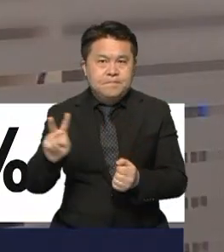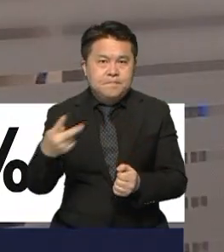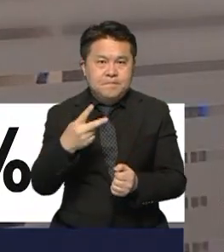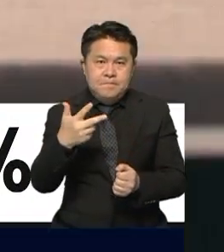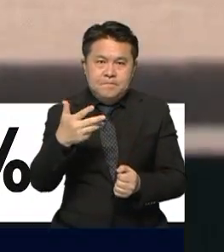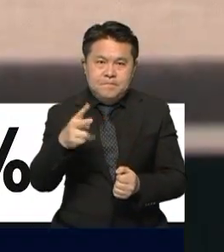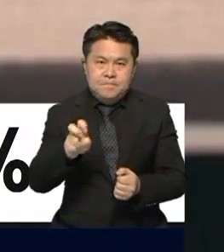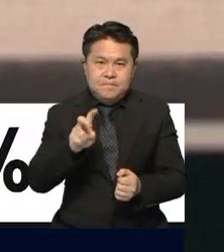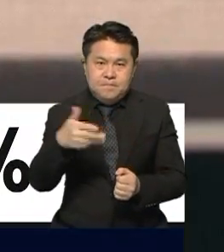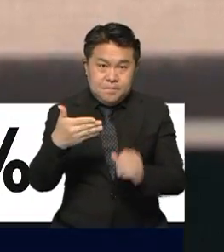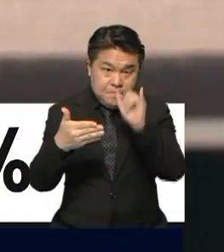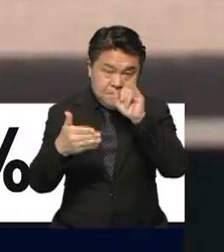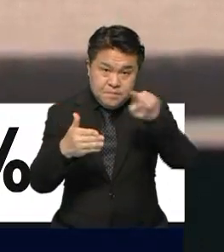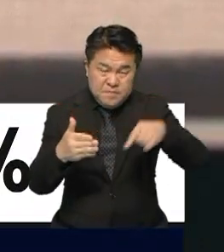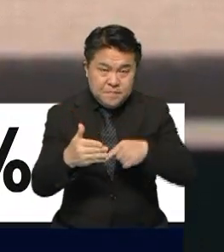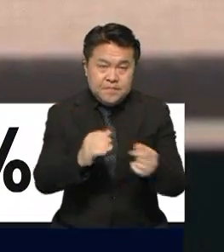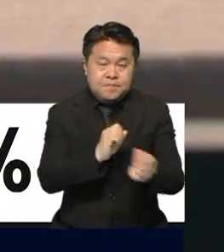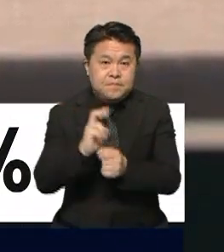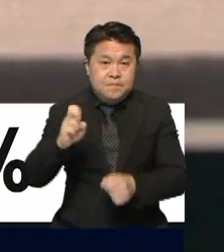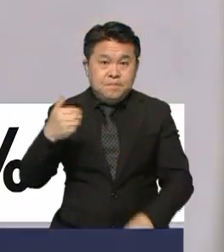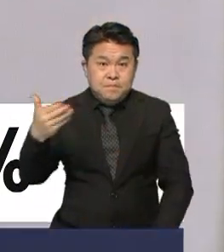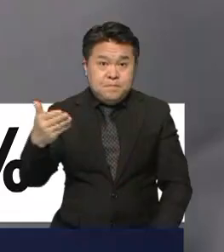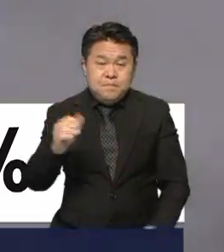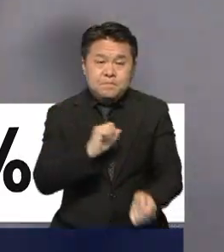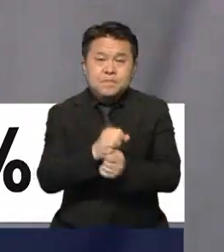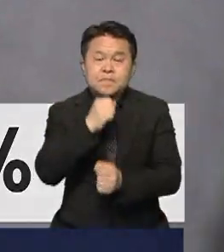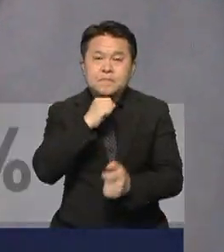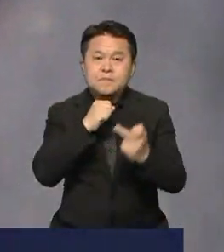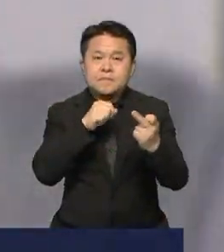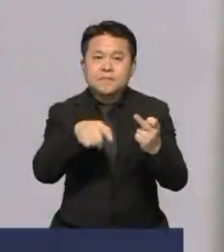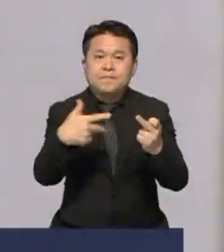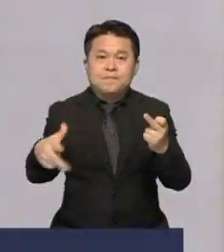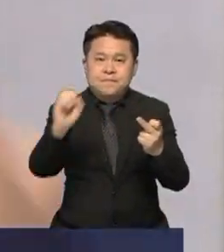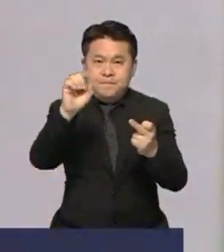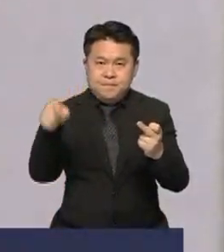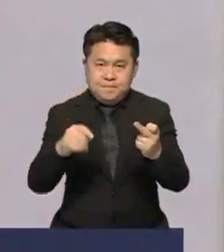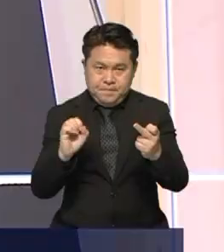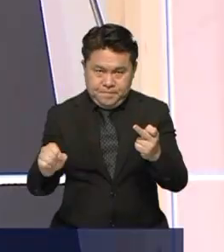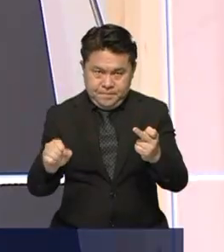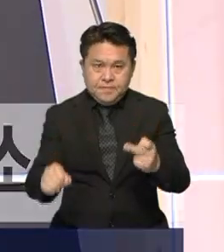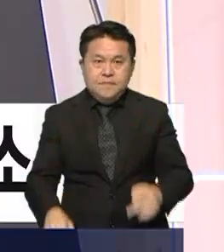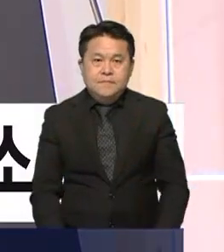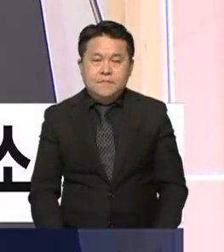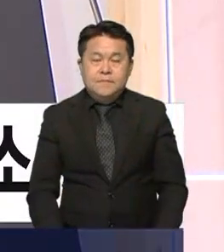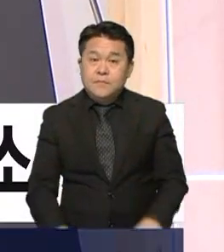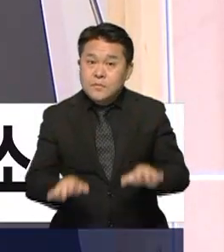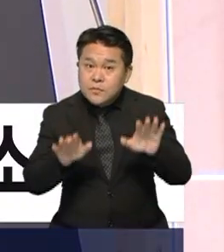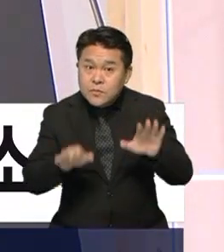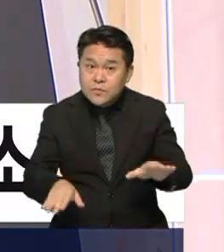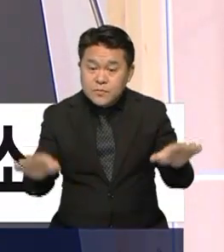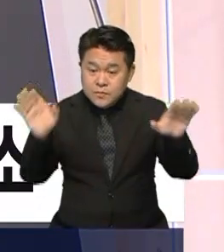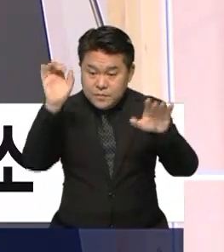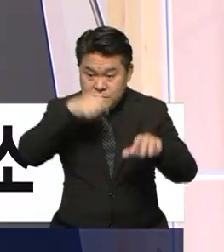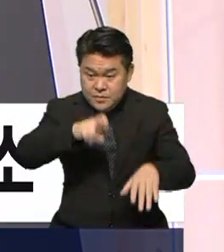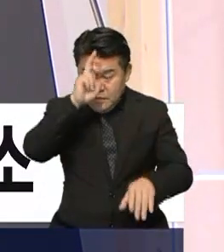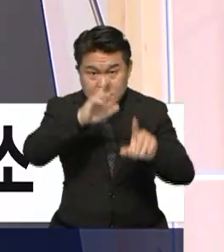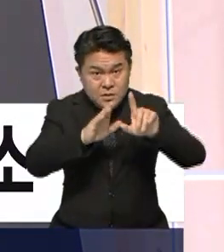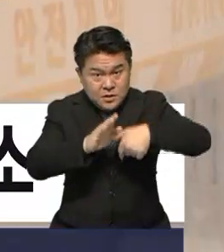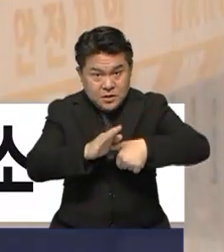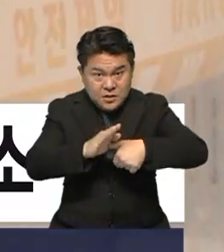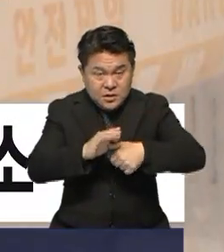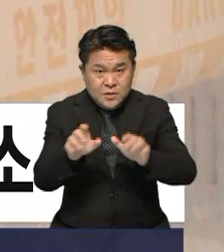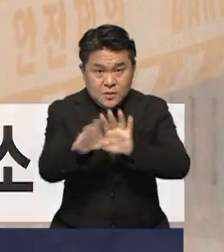가운데 29명이 확진돼 양성률 12.7%로 집계됐습니다. 오늘 0시 기준 코로나19